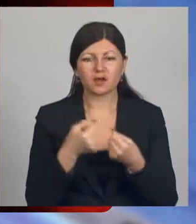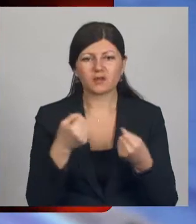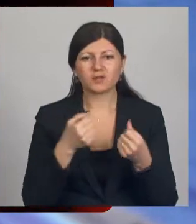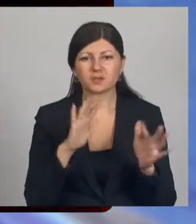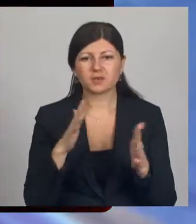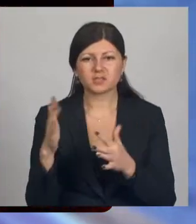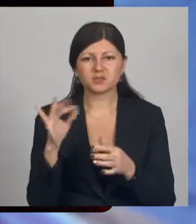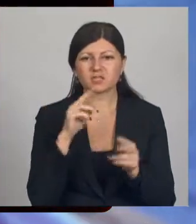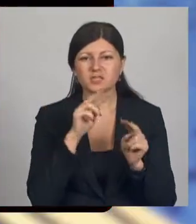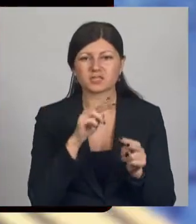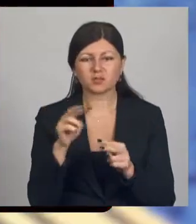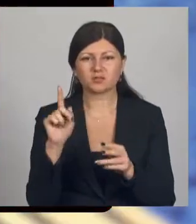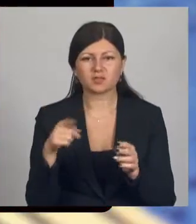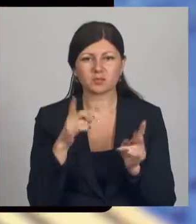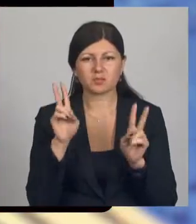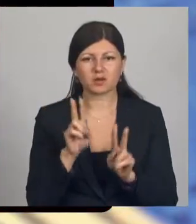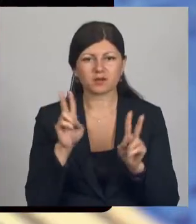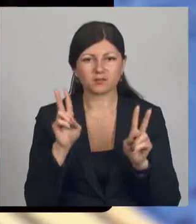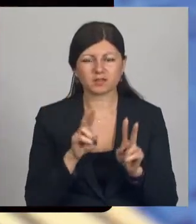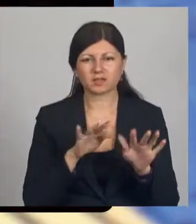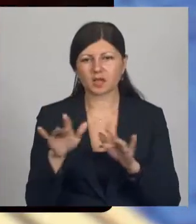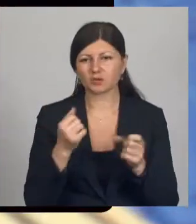произошло из-за несоблюдения требований правил дорожного